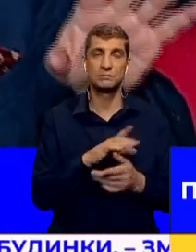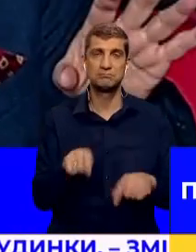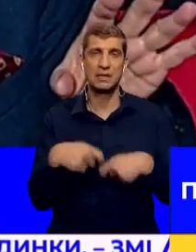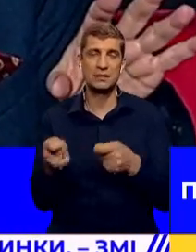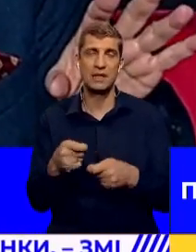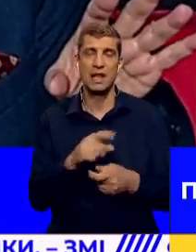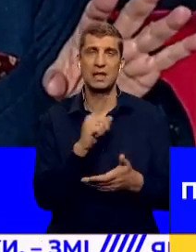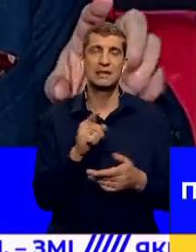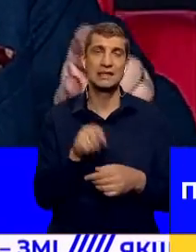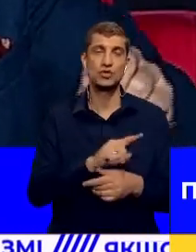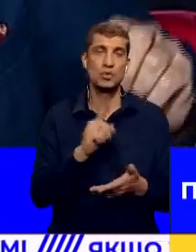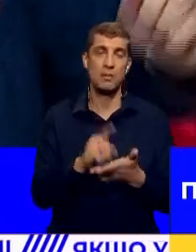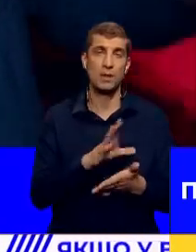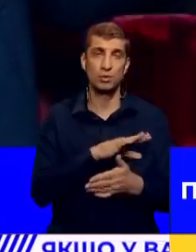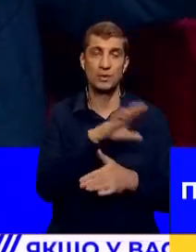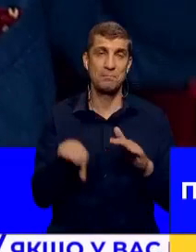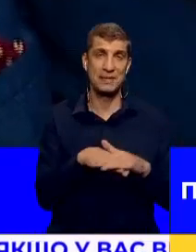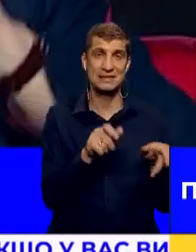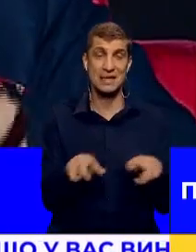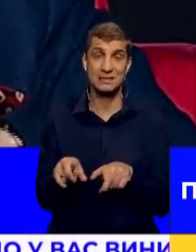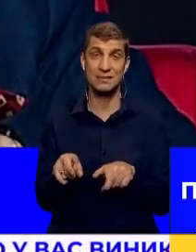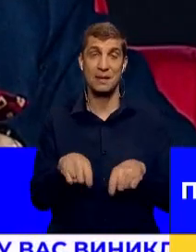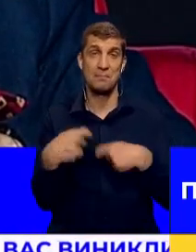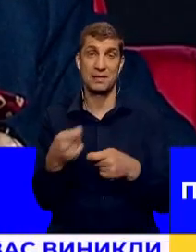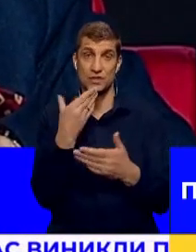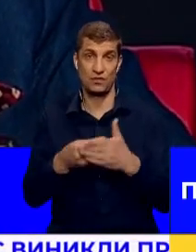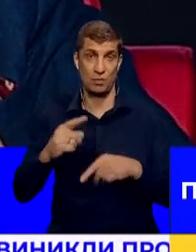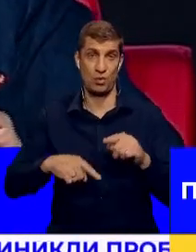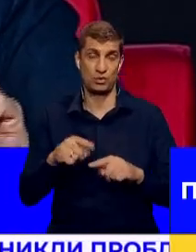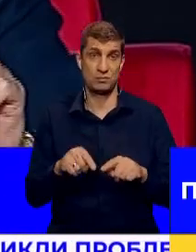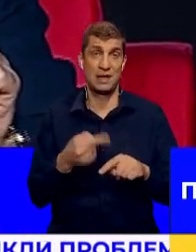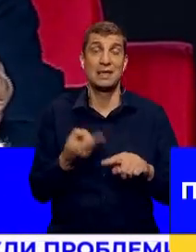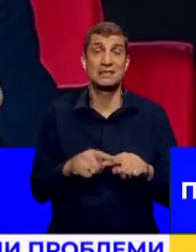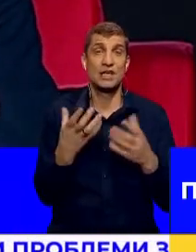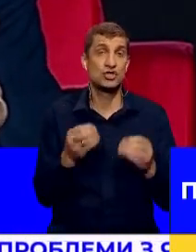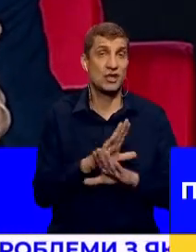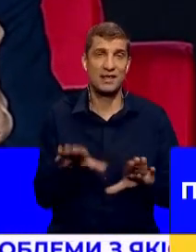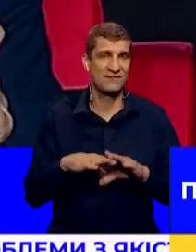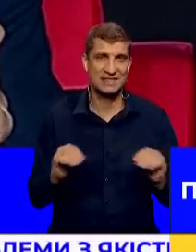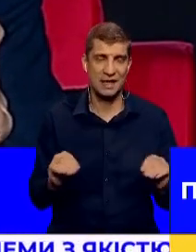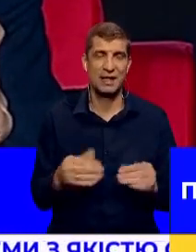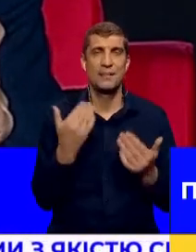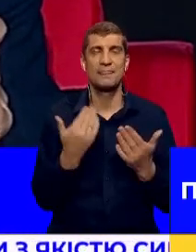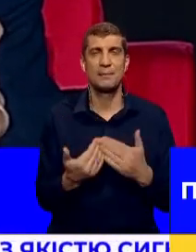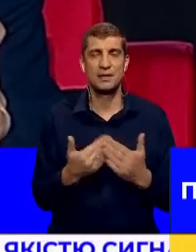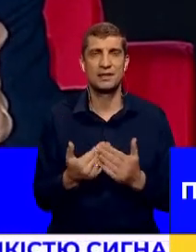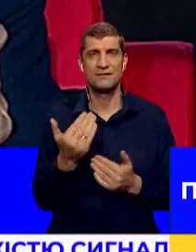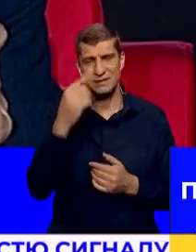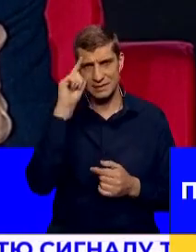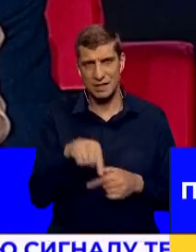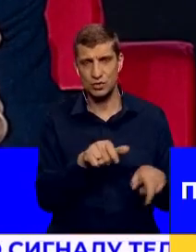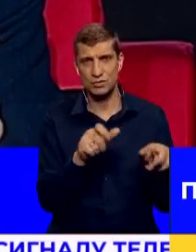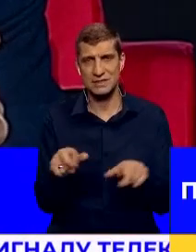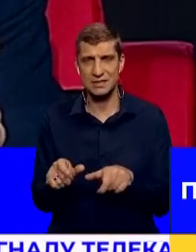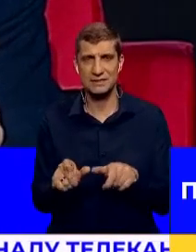своїх родичів. І це ще не все. Наприклад, ви знаєте, що санкції